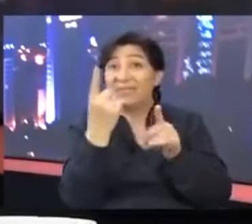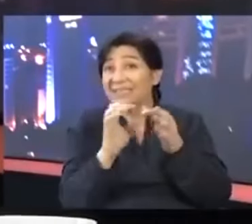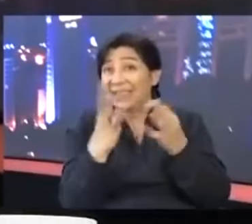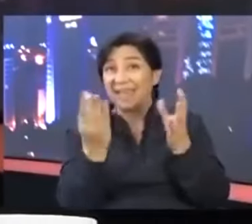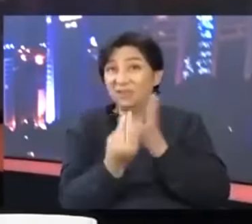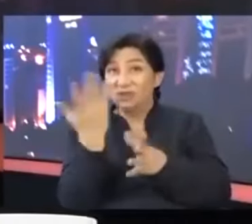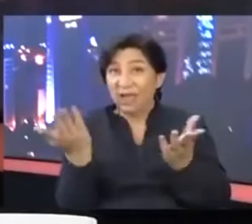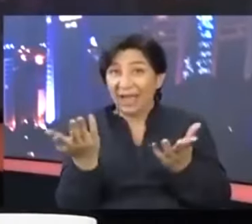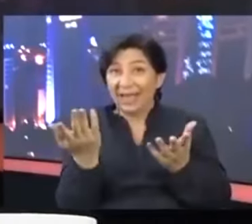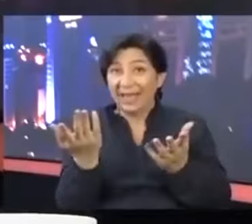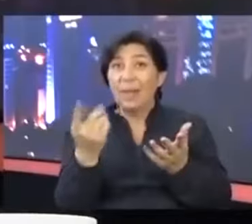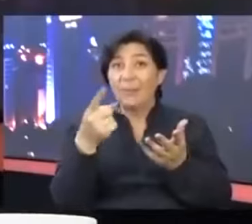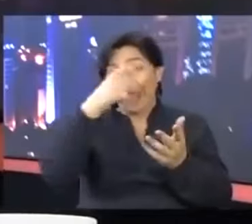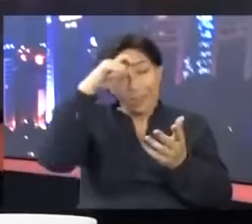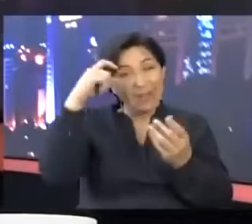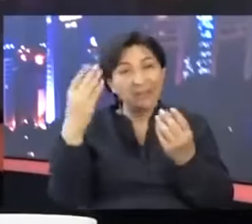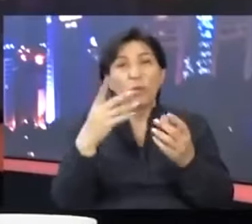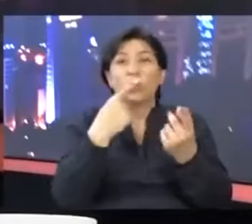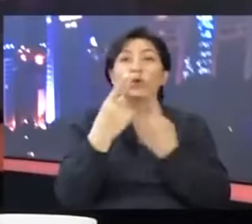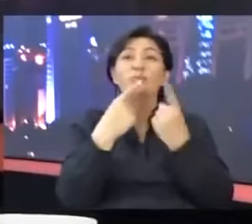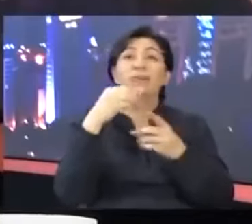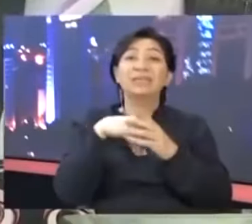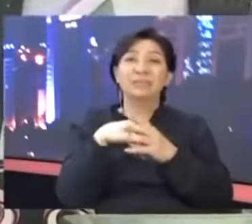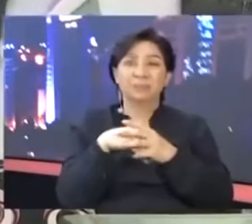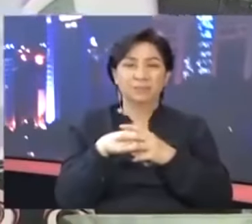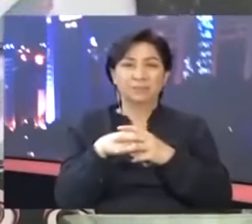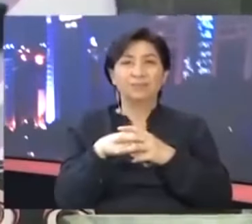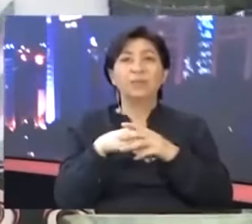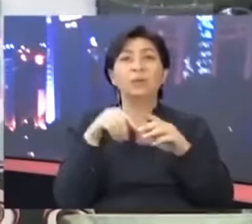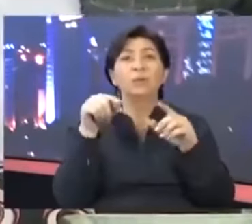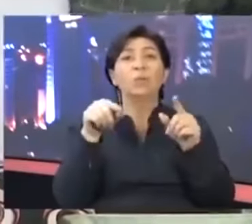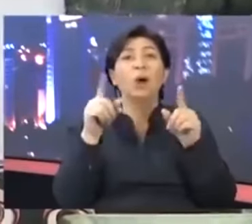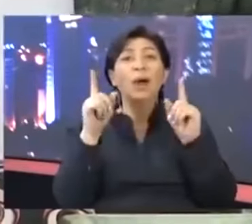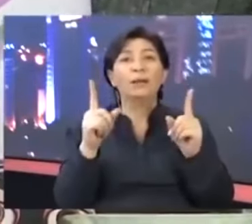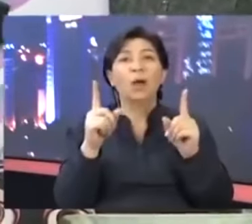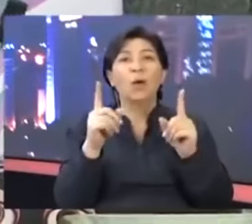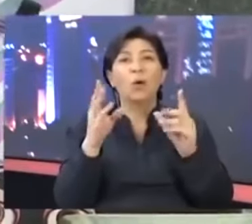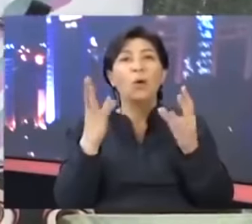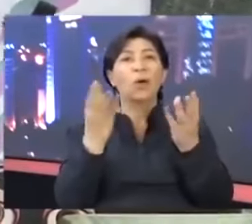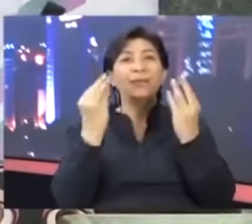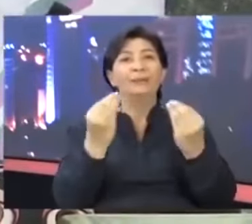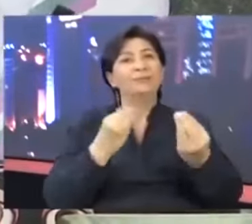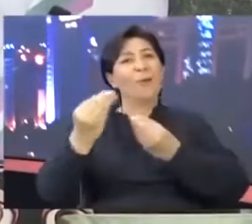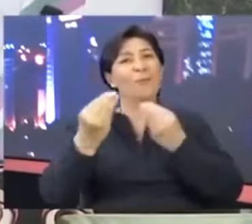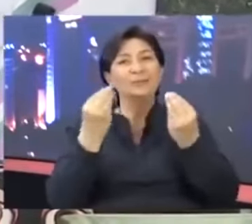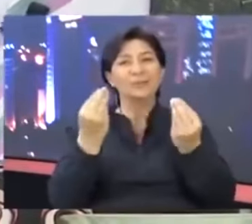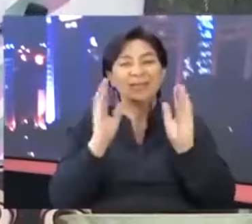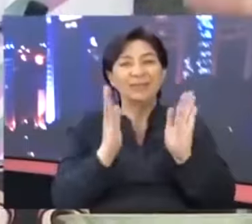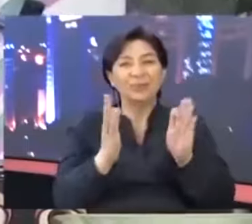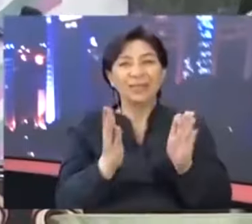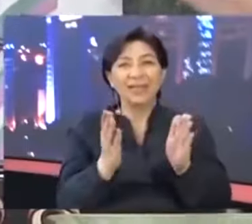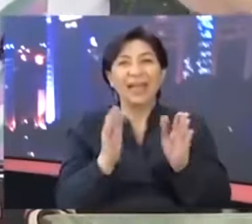edinecek eee Tartışmak için konuşmak için daha çok Eee Bu arada o kadar Eee güzel gidiyor ki efendim